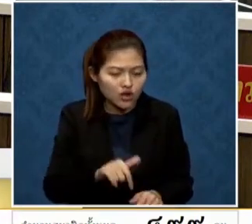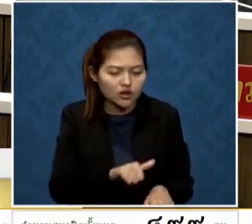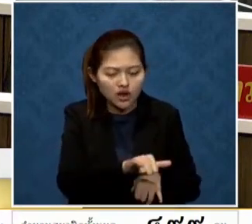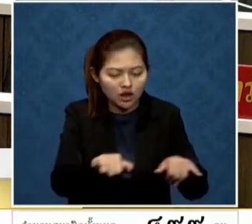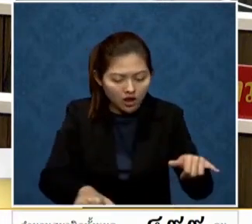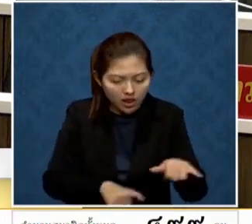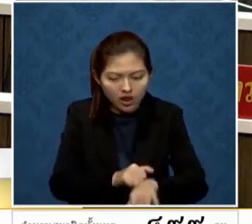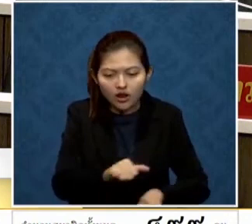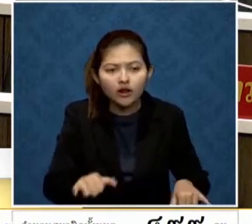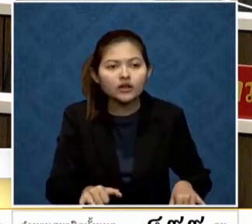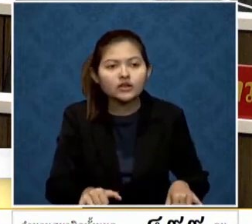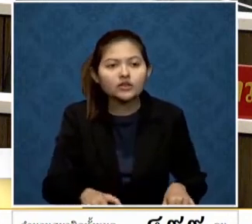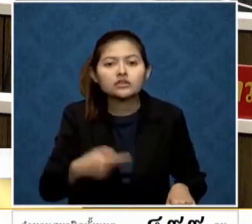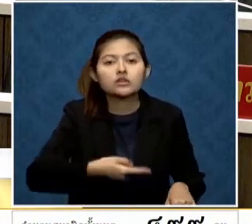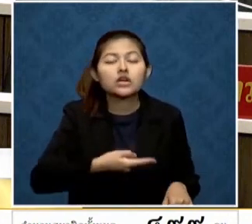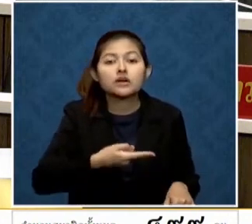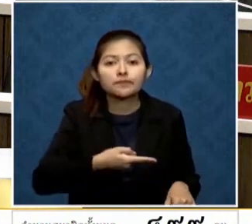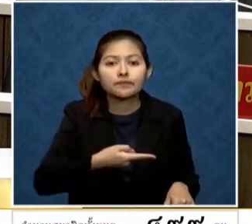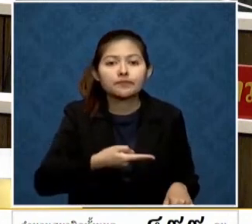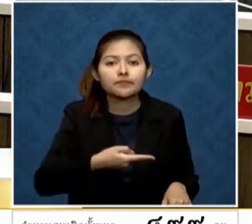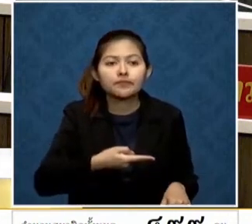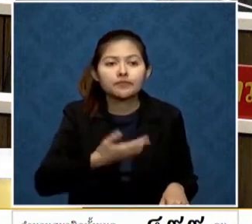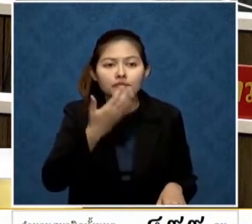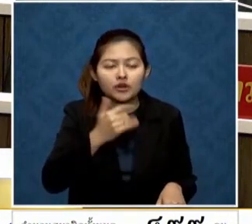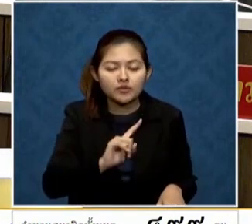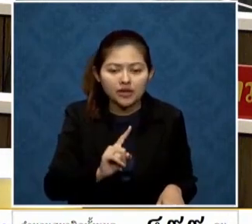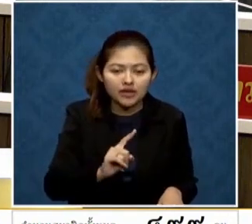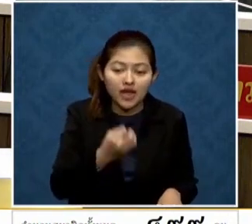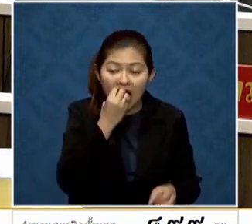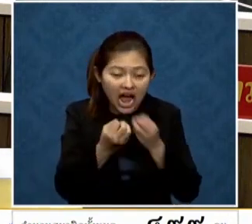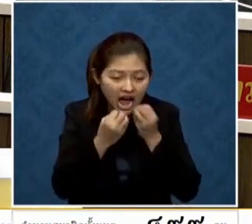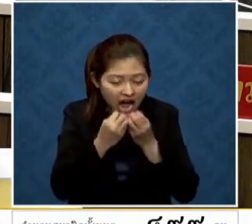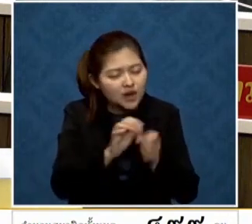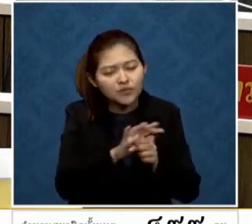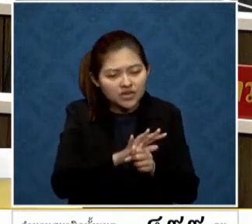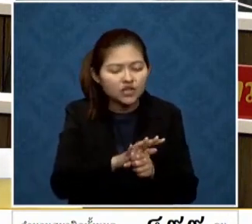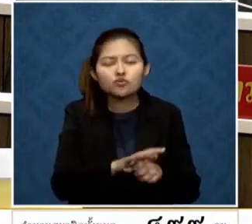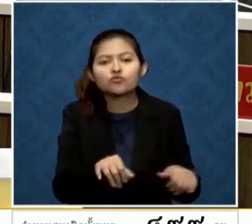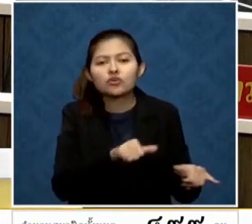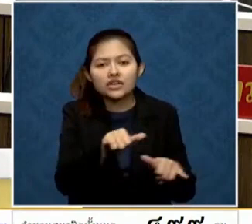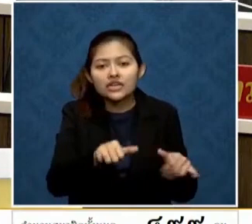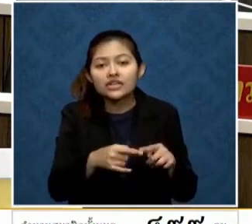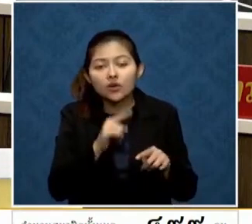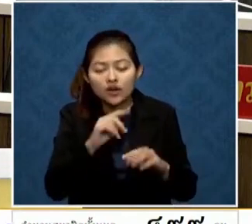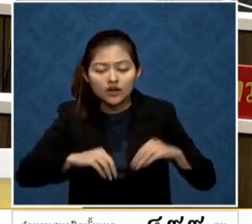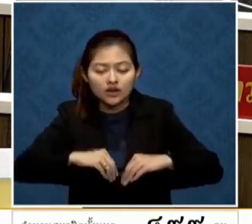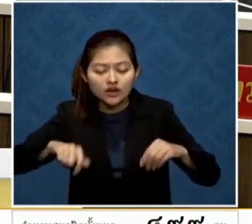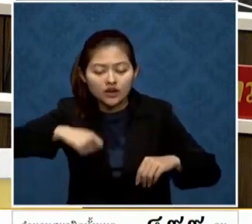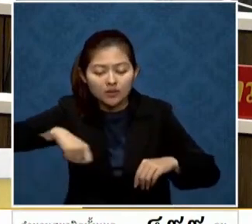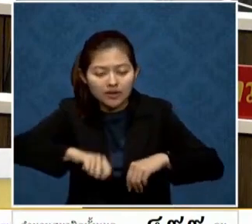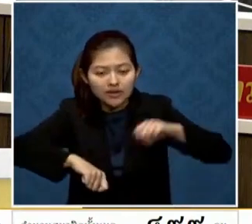อะไรขึ้นก็จะอยู่ประมาณเท่านี้เพราะว่าขึ้นอยู่กับแหล่งอาหารนะครับถ้าคุณจับไปทำหมัน 100